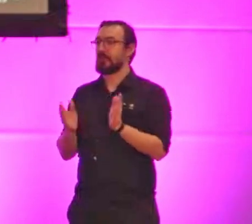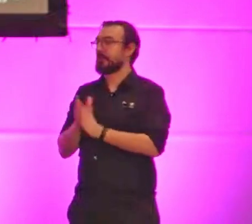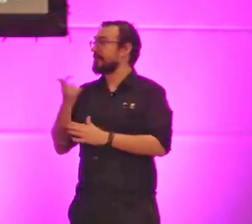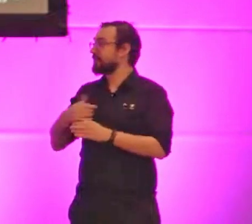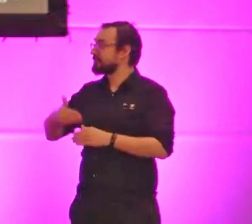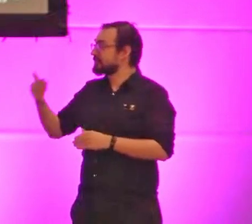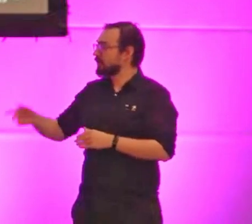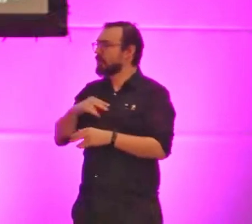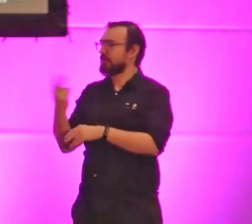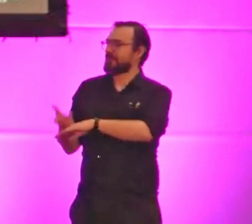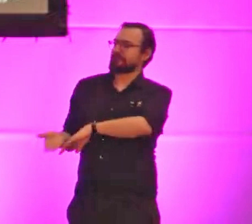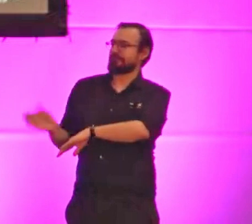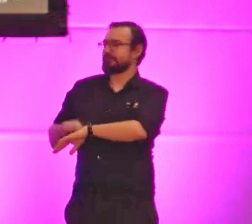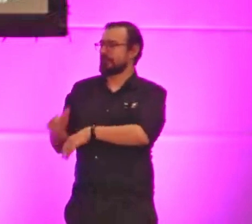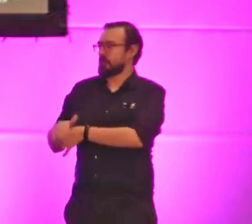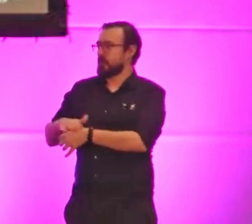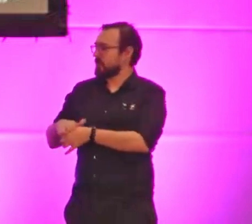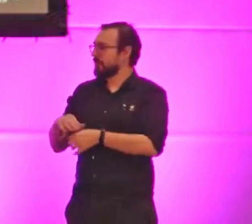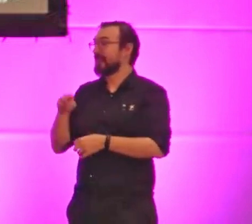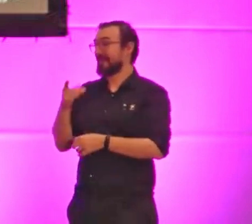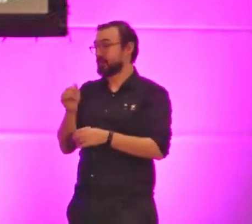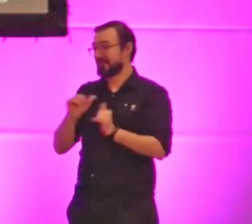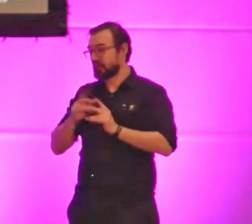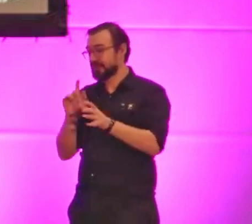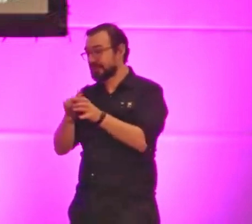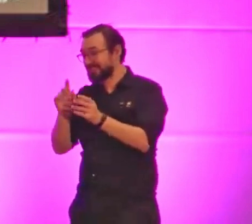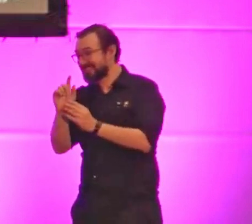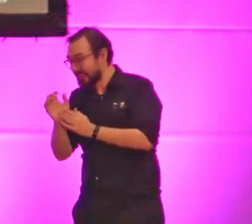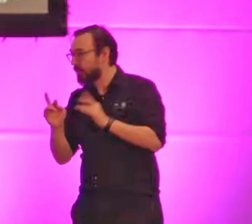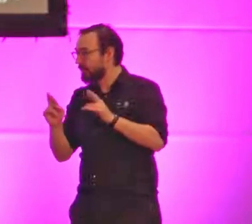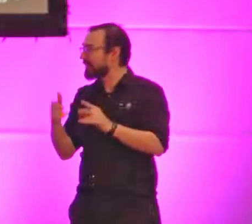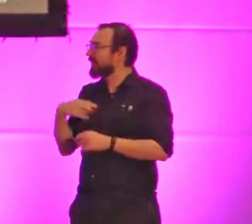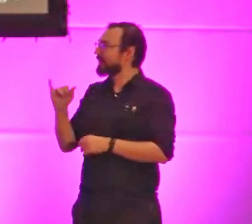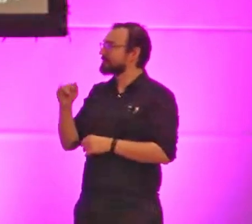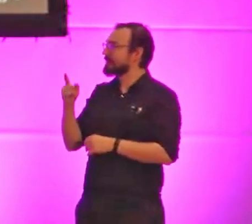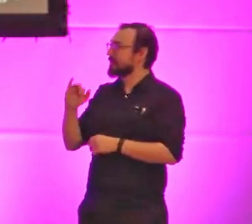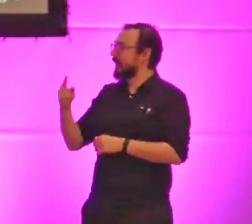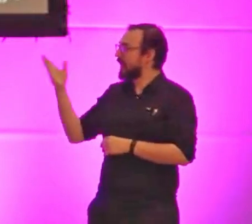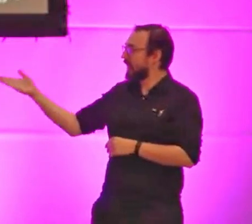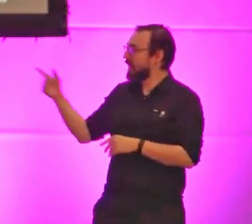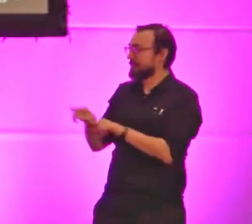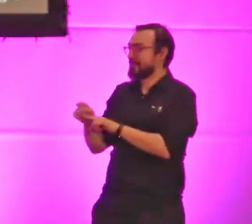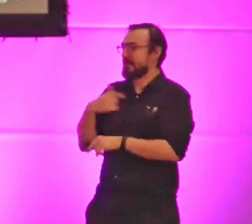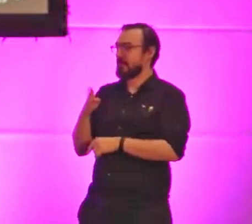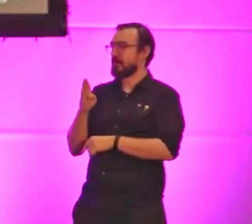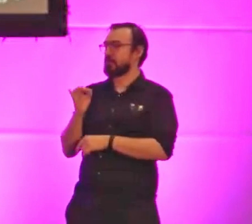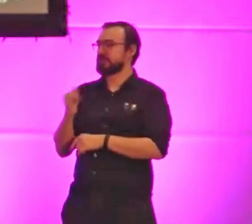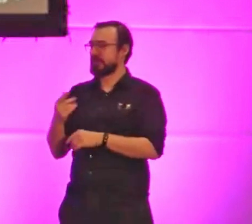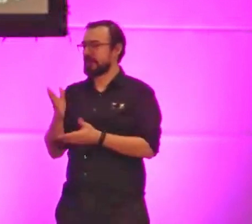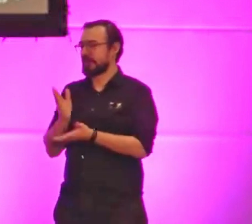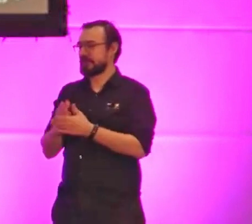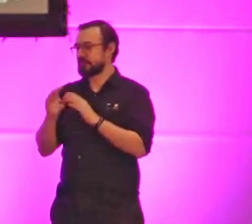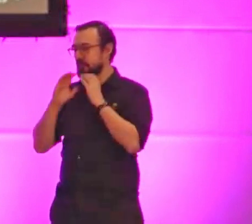mig vid min sida har jag två experter på det här området, förutom Magnus då, som kommer in sen. Isabel Schultz bredvid mig, hon är docent vid